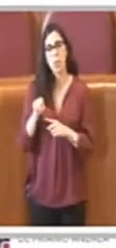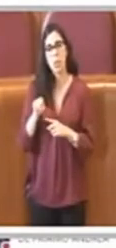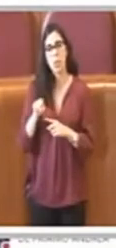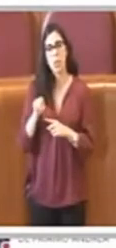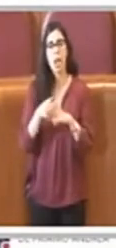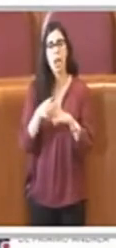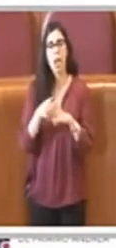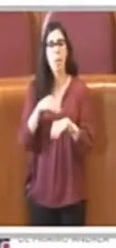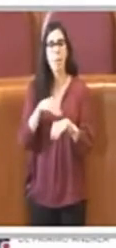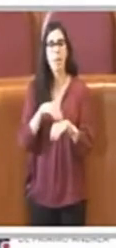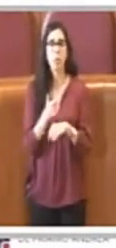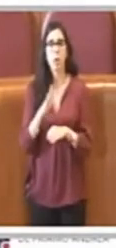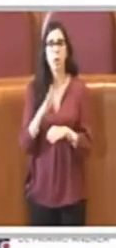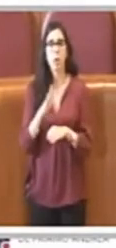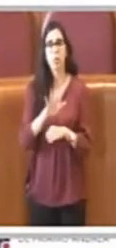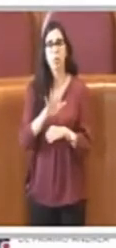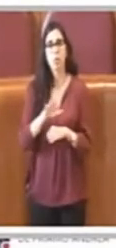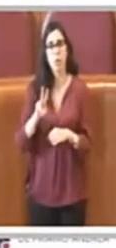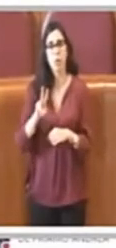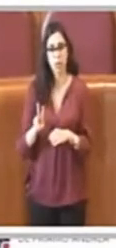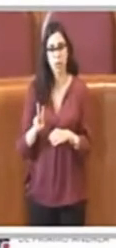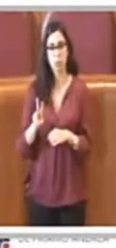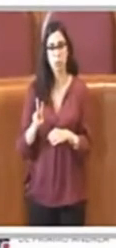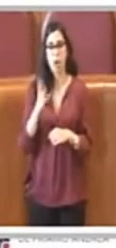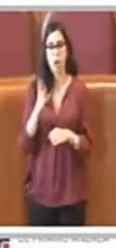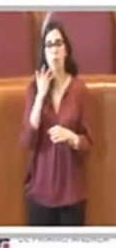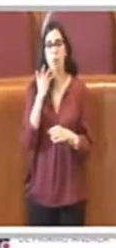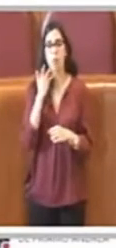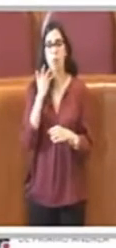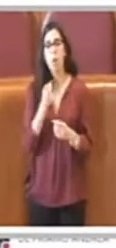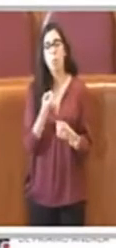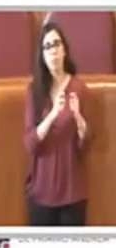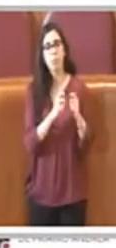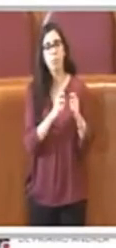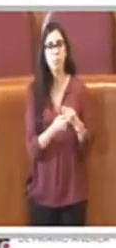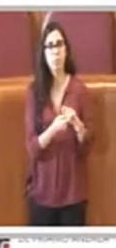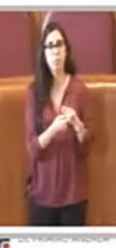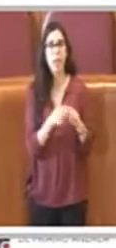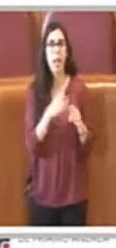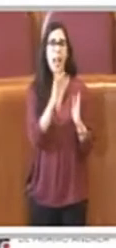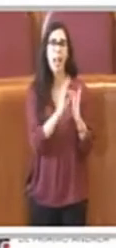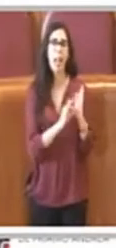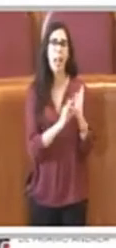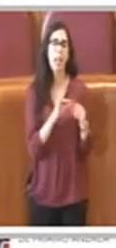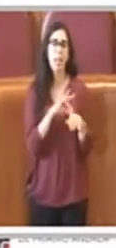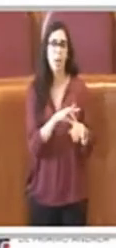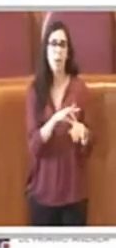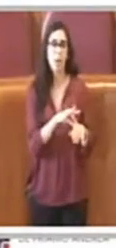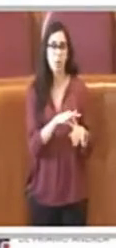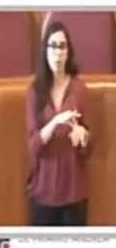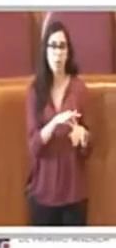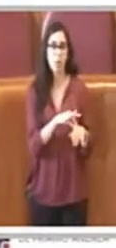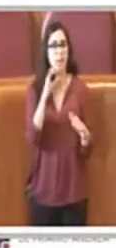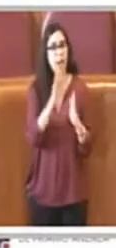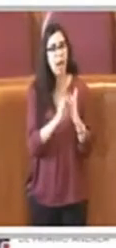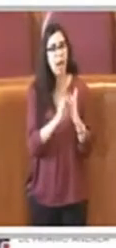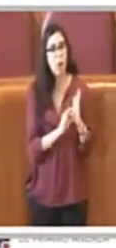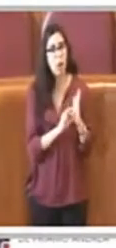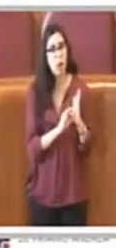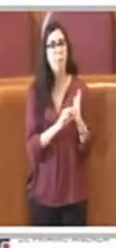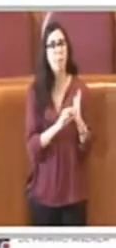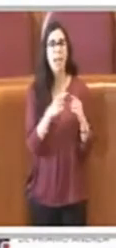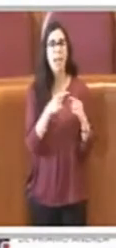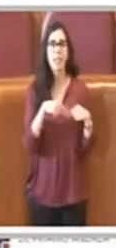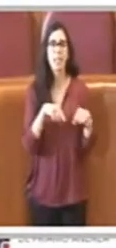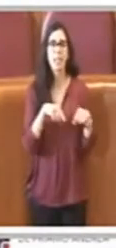di fatto va a rimodulare le linee guida per la predisposizione dei regolamenti delle consulte municipali